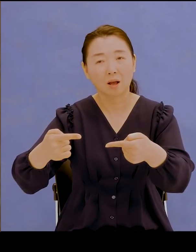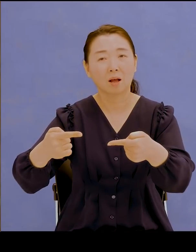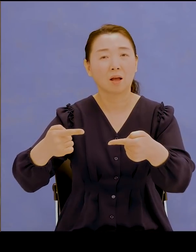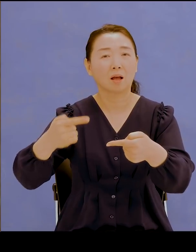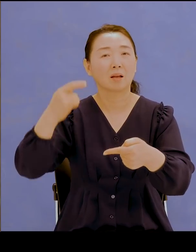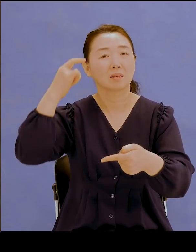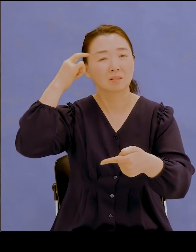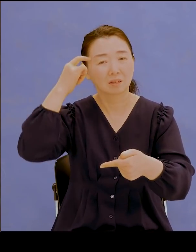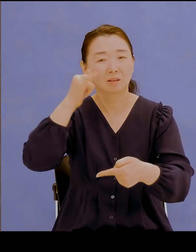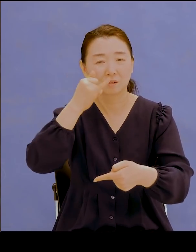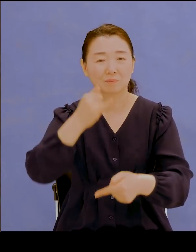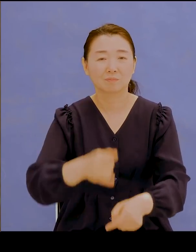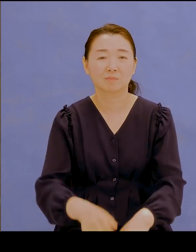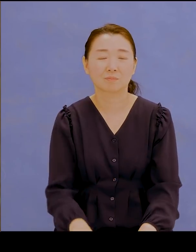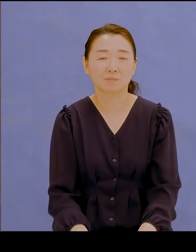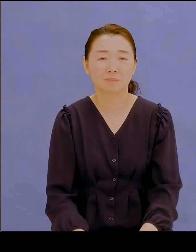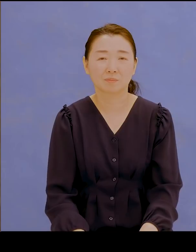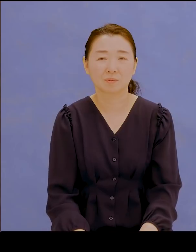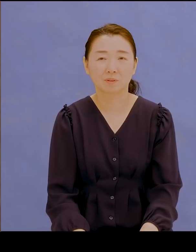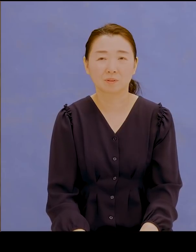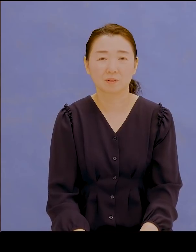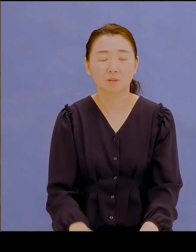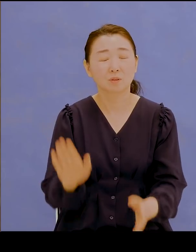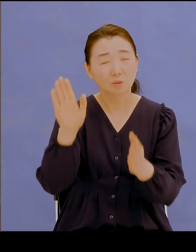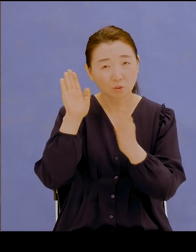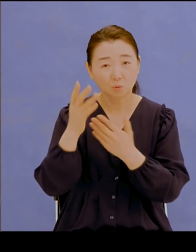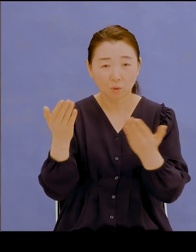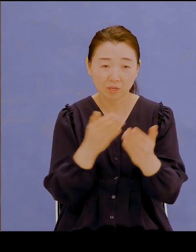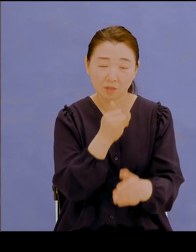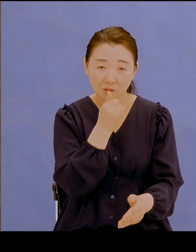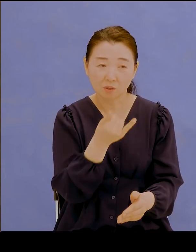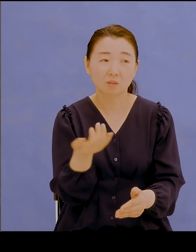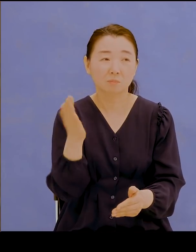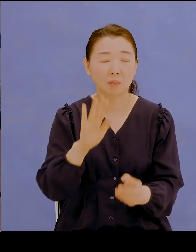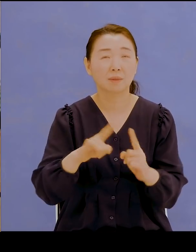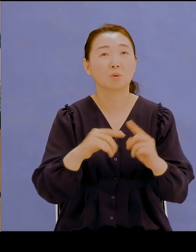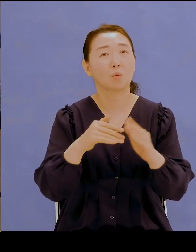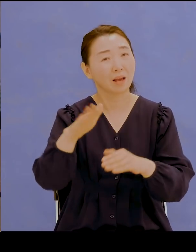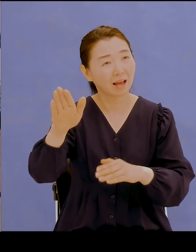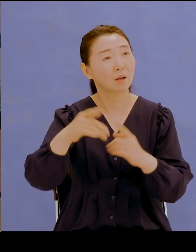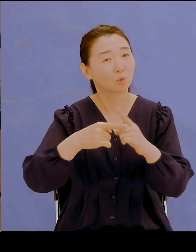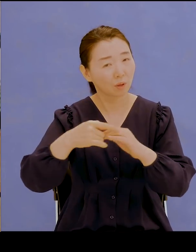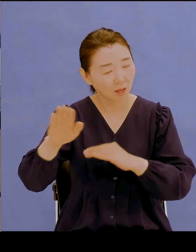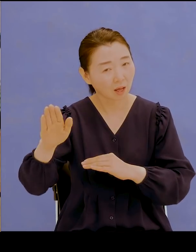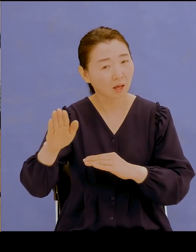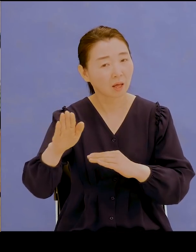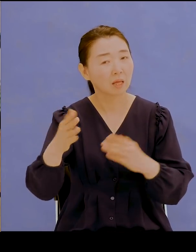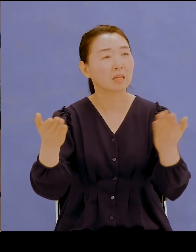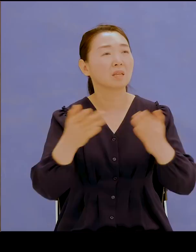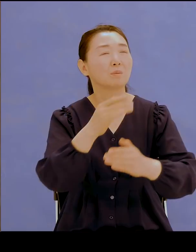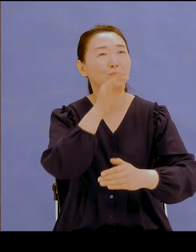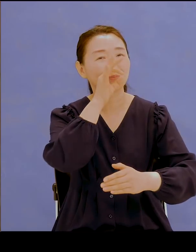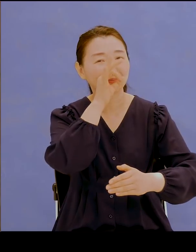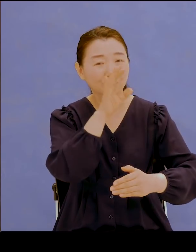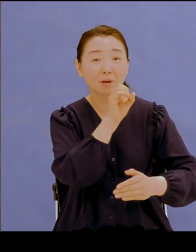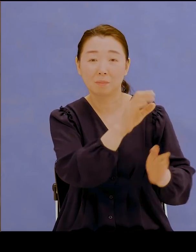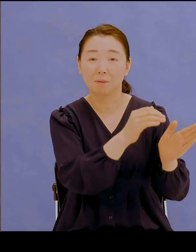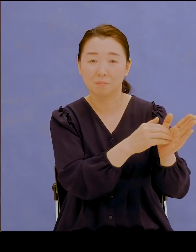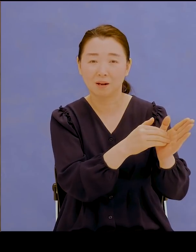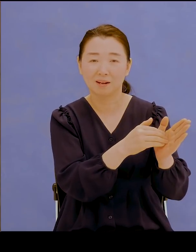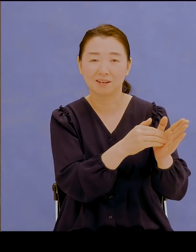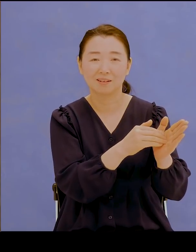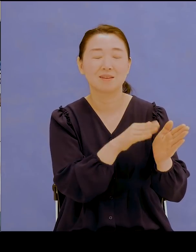그래서 그 뒤부터는 일이 있을 때마다 저 교회 가야 돼요. 오. 일 못합니다. 약간